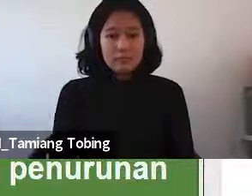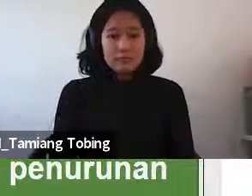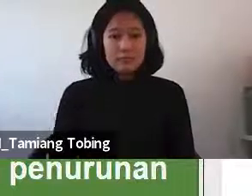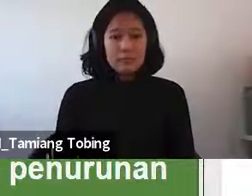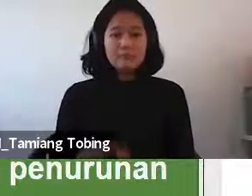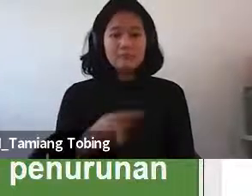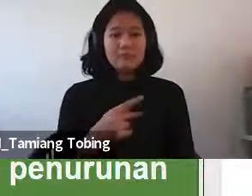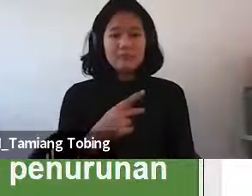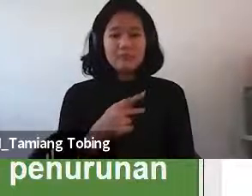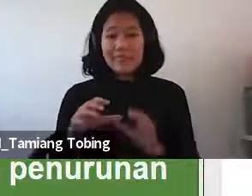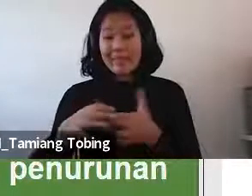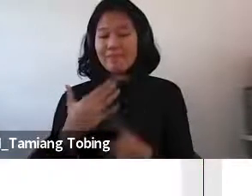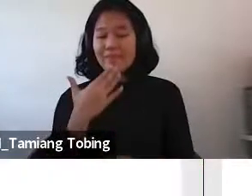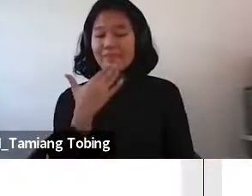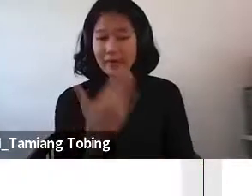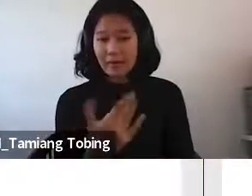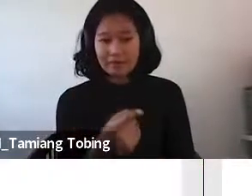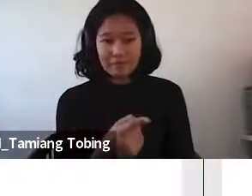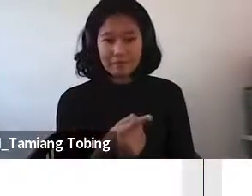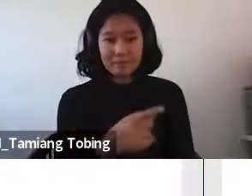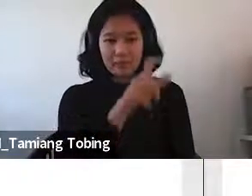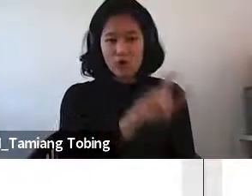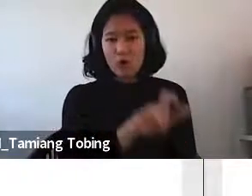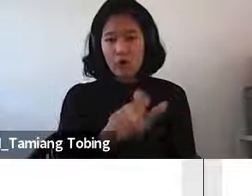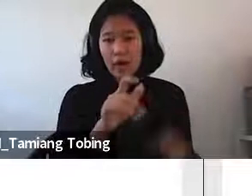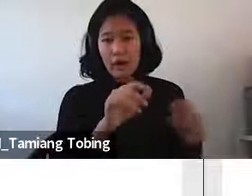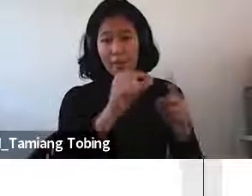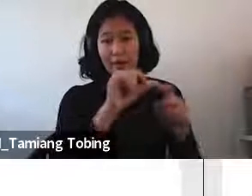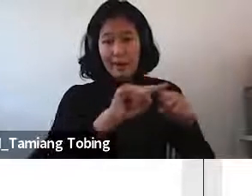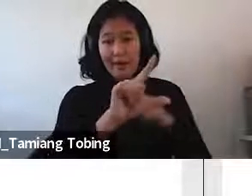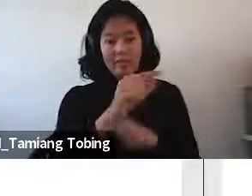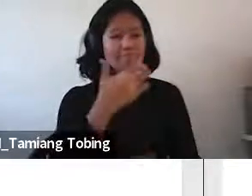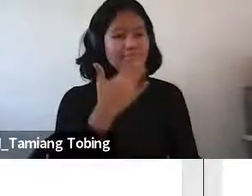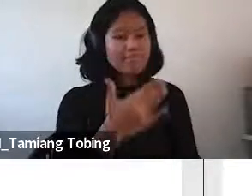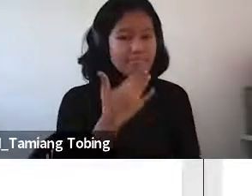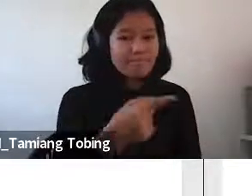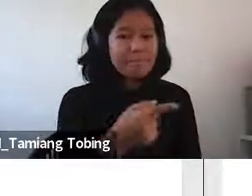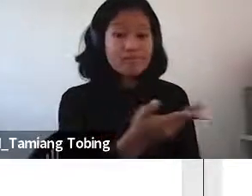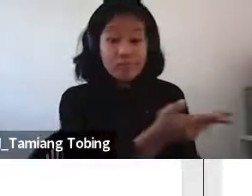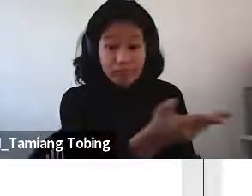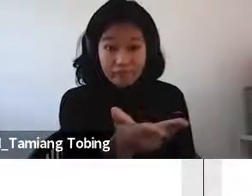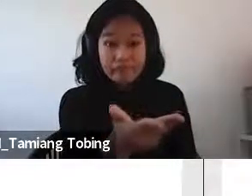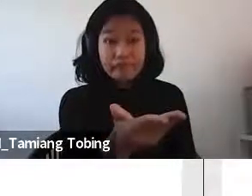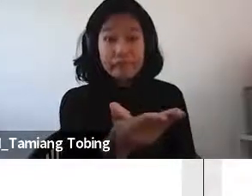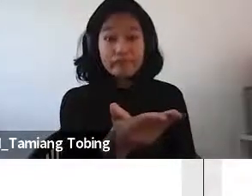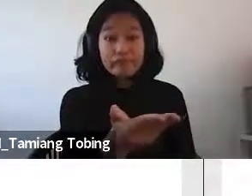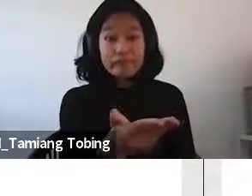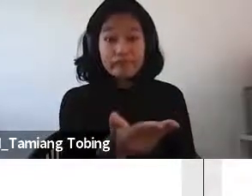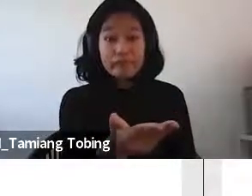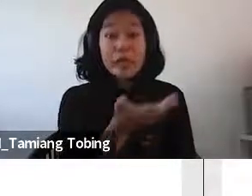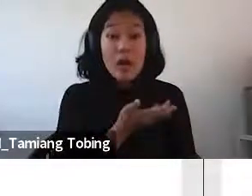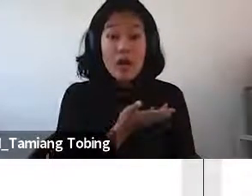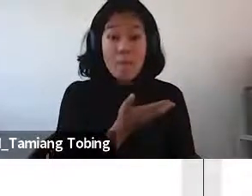menanyakan kepada para PKL, apakah mereka itu akan